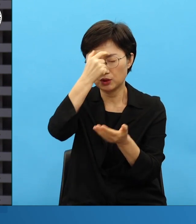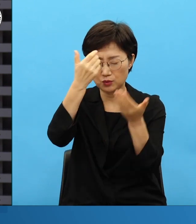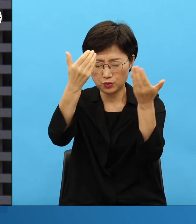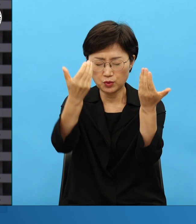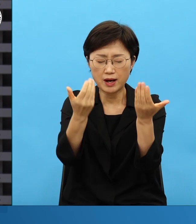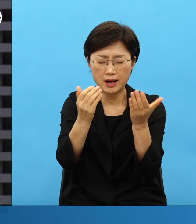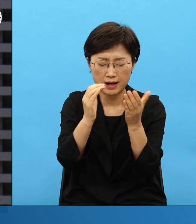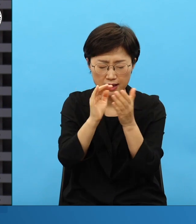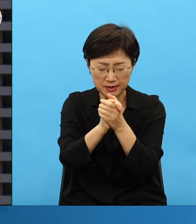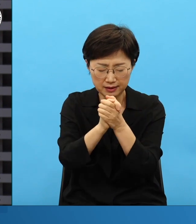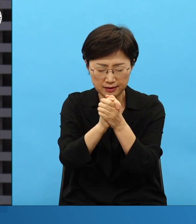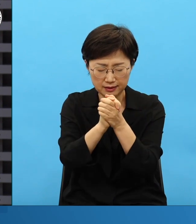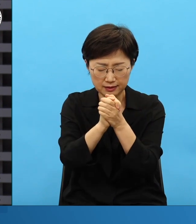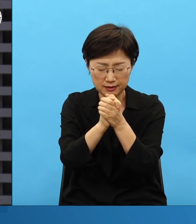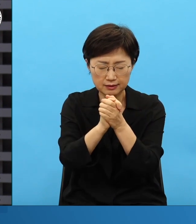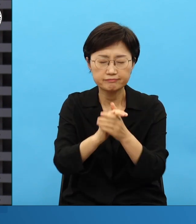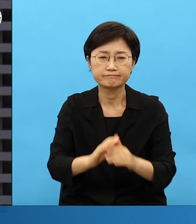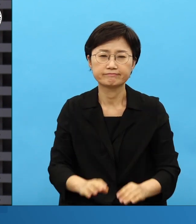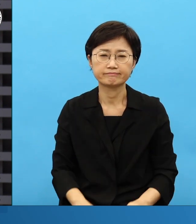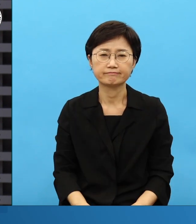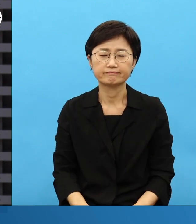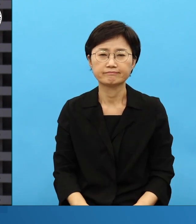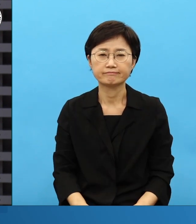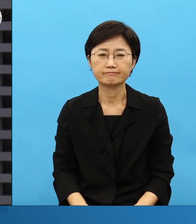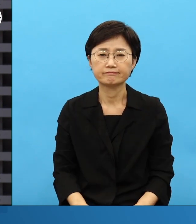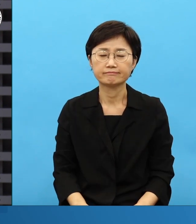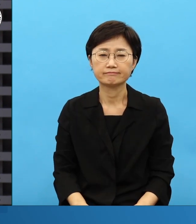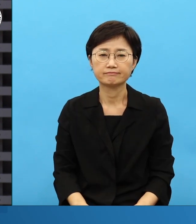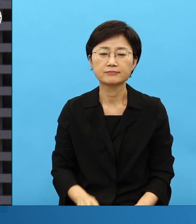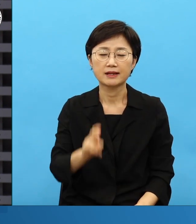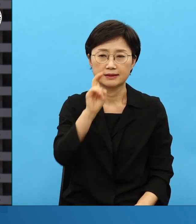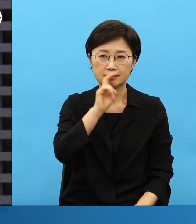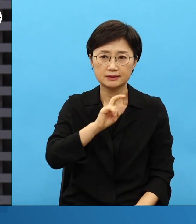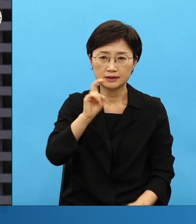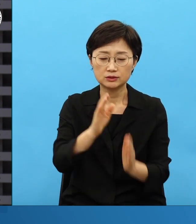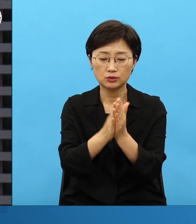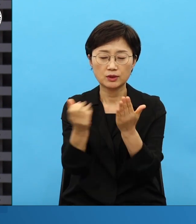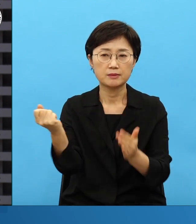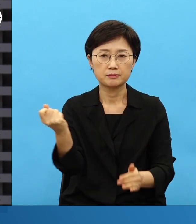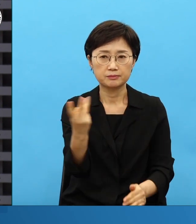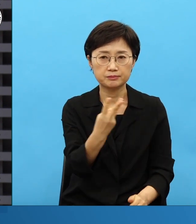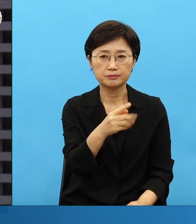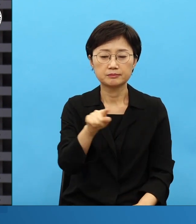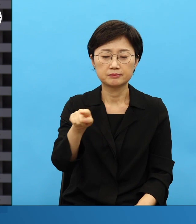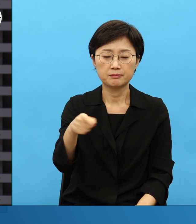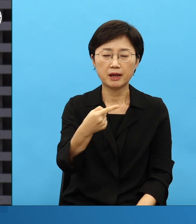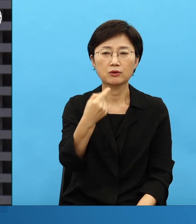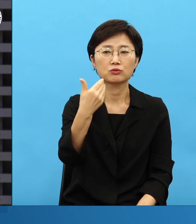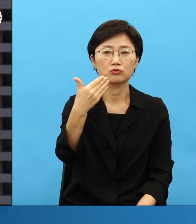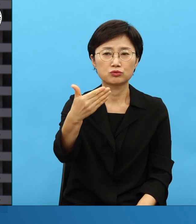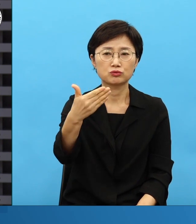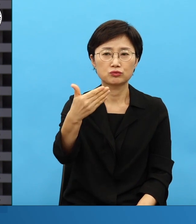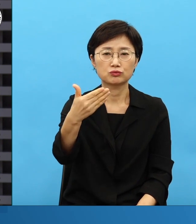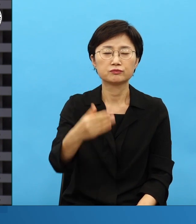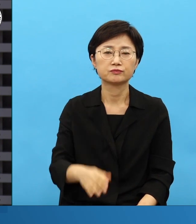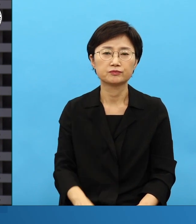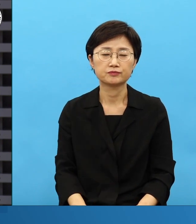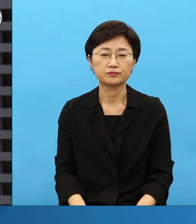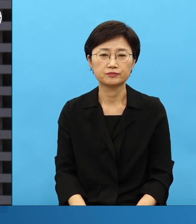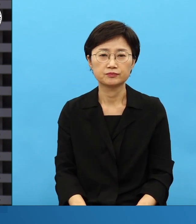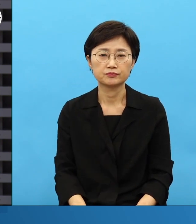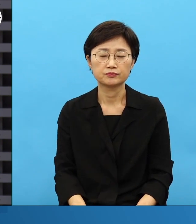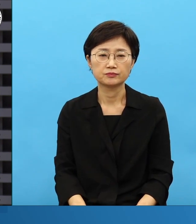pray all these things in the name of our Lord Jesus Christ, who has come as our Savior. Amen. 찬송 109장을 찬송드립니다. Let us sing hymn 109 together.